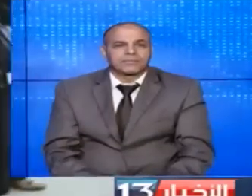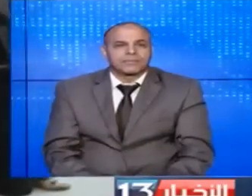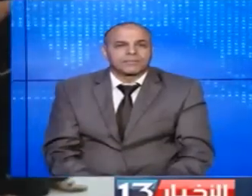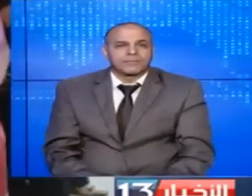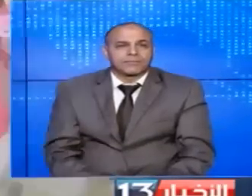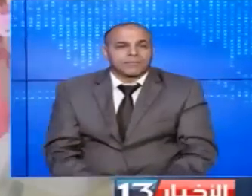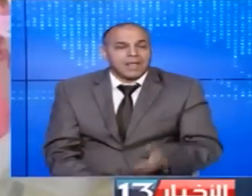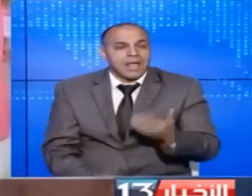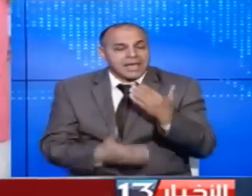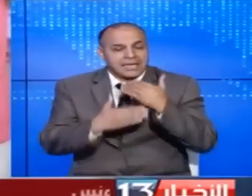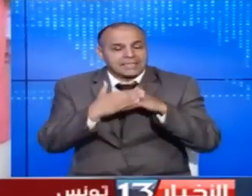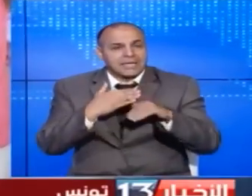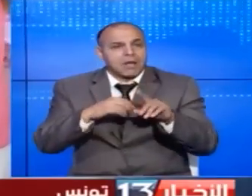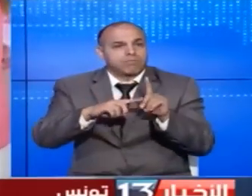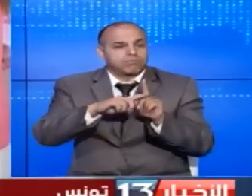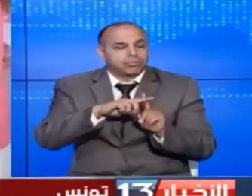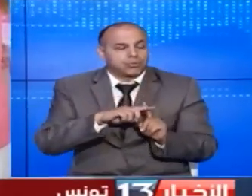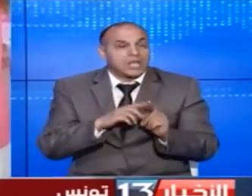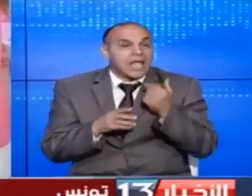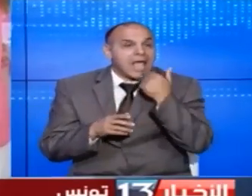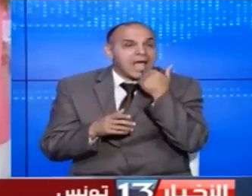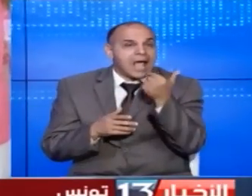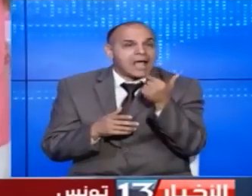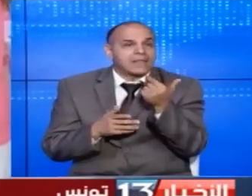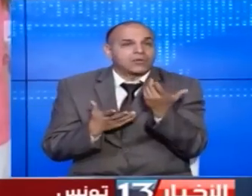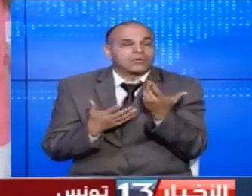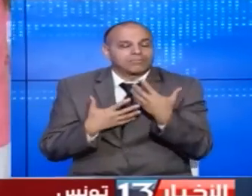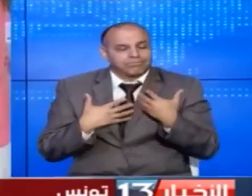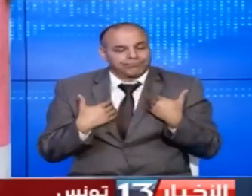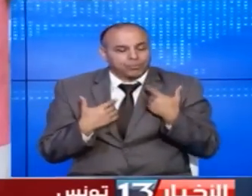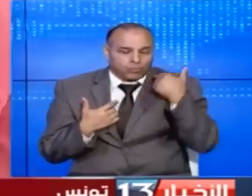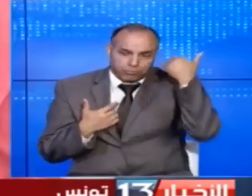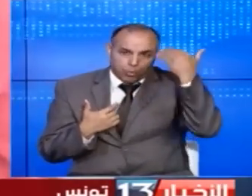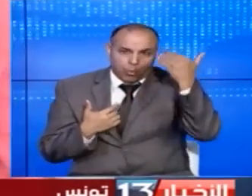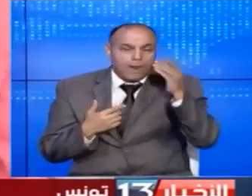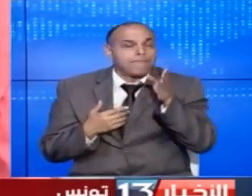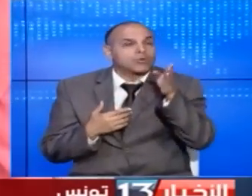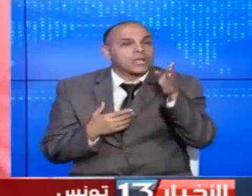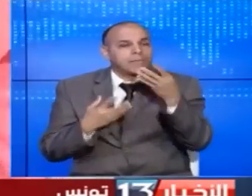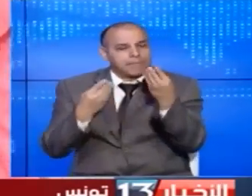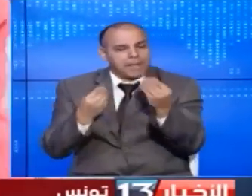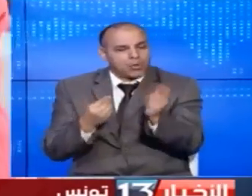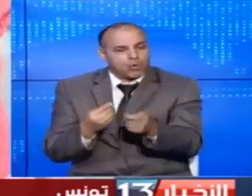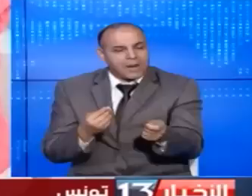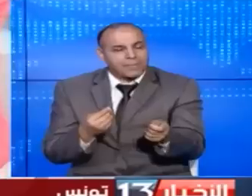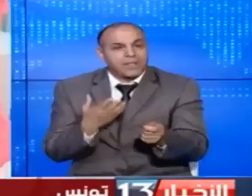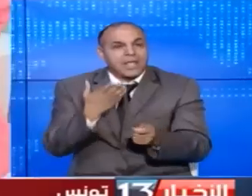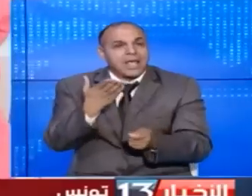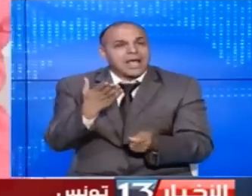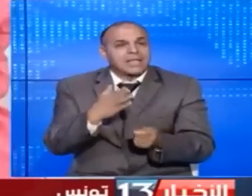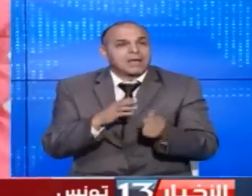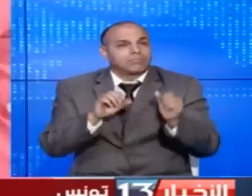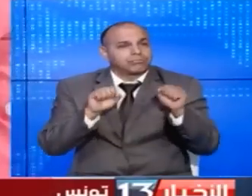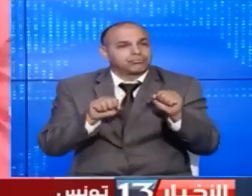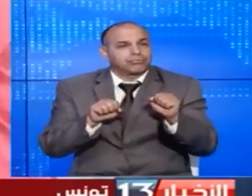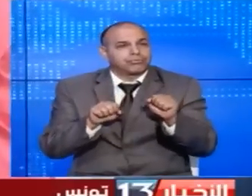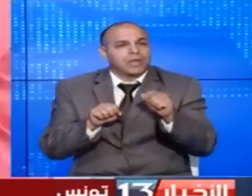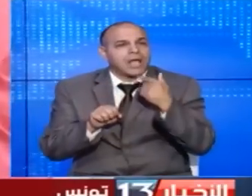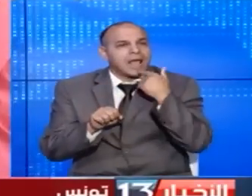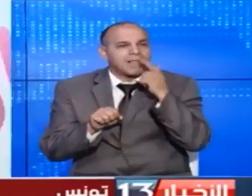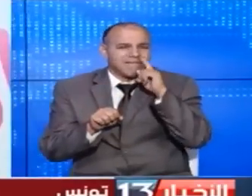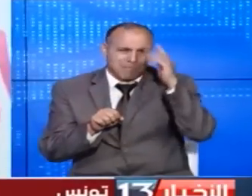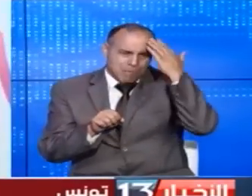هي رسالة إيجابية تحمل في طياتها تفاؤلاً وأملاً ومستقبلاً وردياً، أرادت أن تبعثها نسرين بن